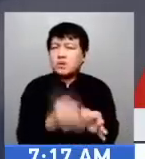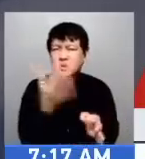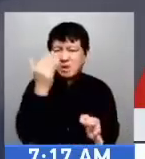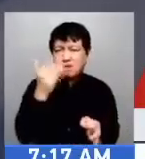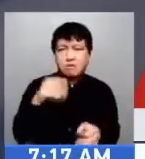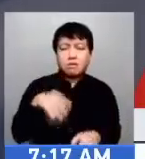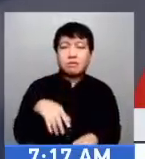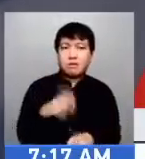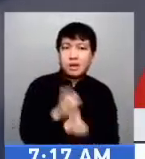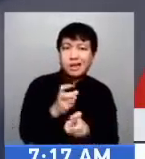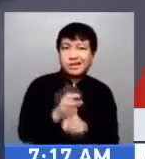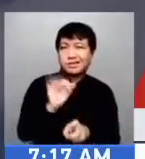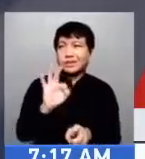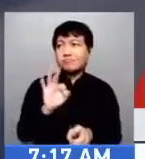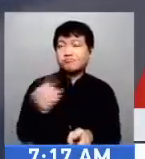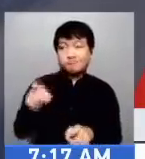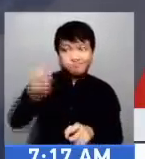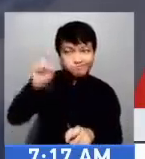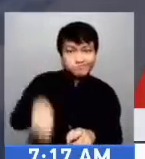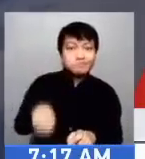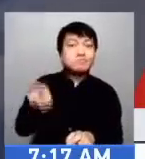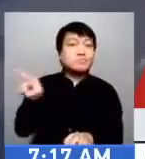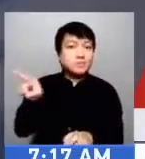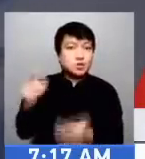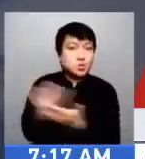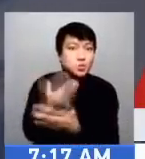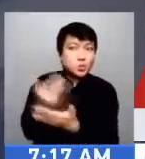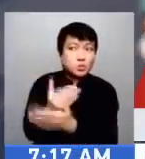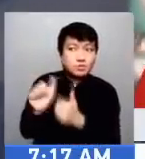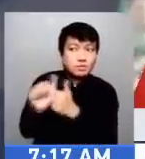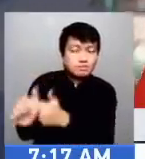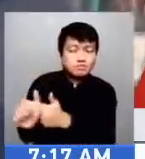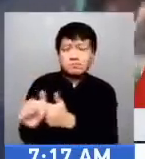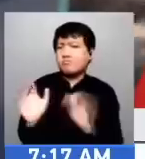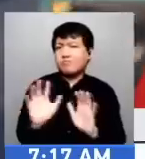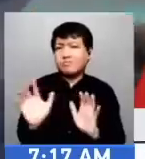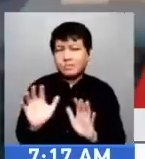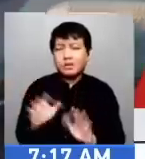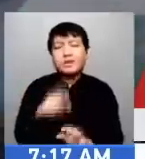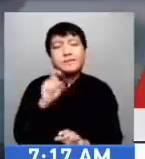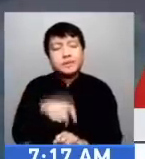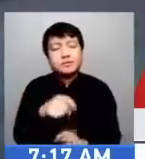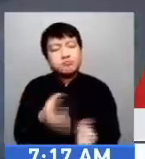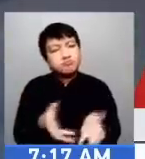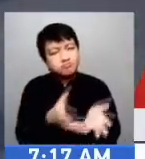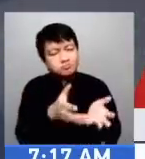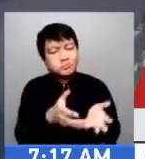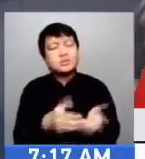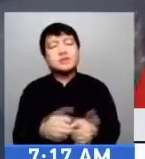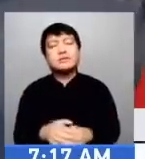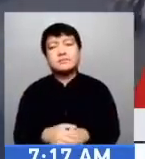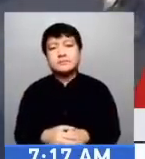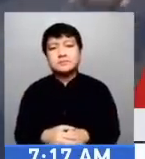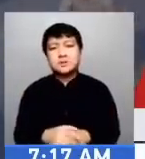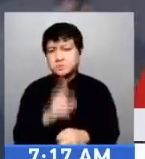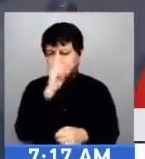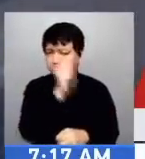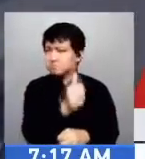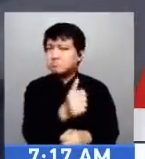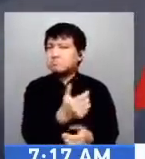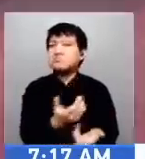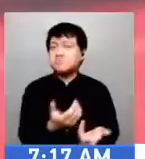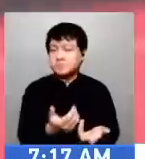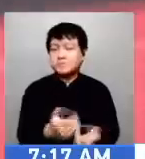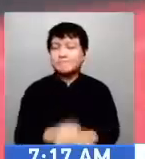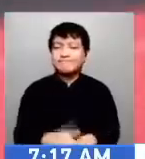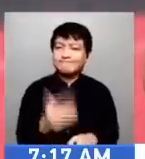kung bukal sa kalooban nila na magpalit ng unit, eh sino ba naman tayo po para pigilan yon? Mm-hmm. Alright. Maraming salamat